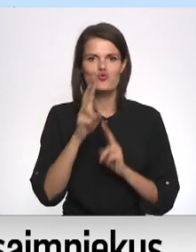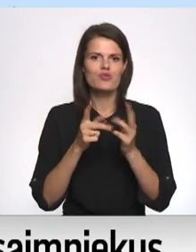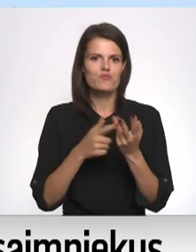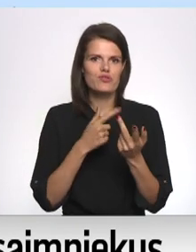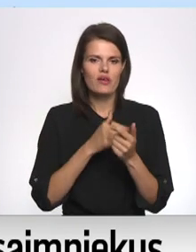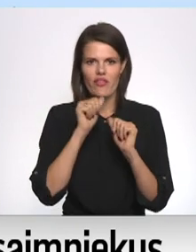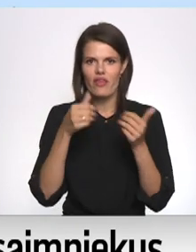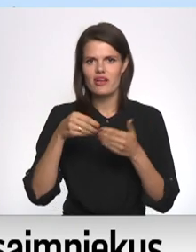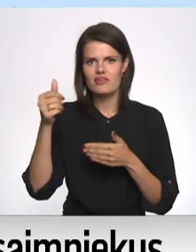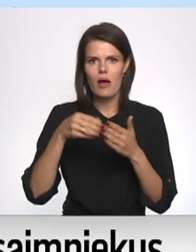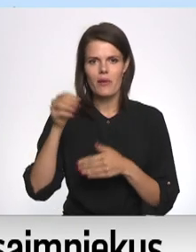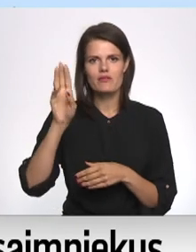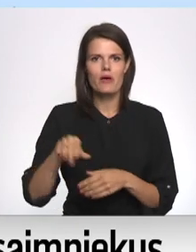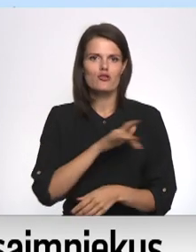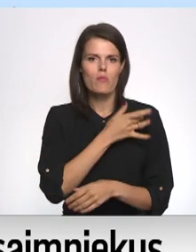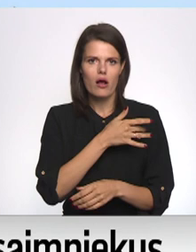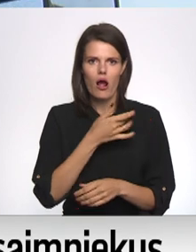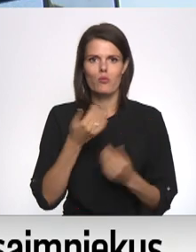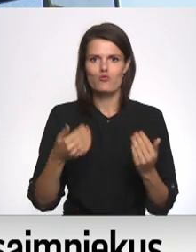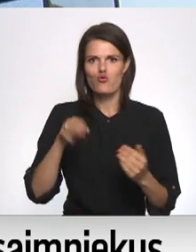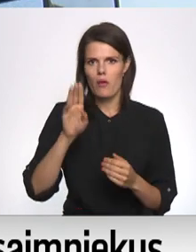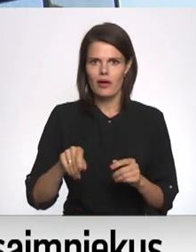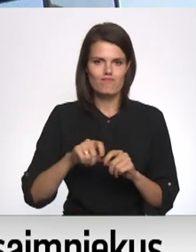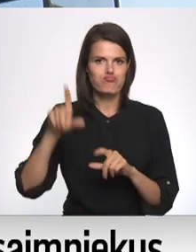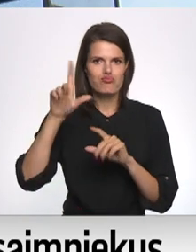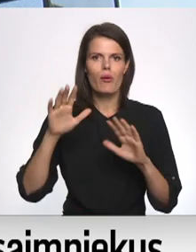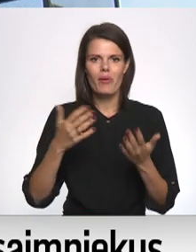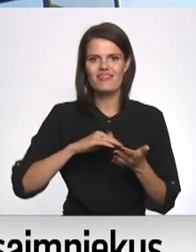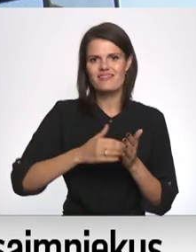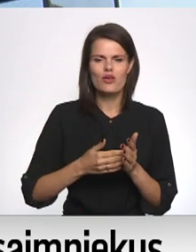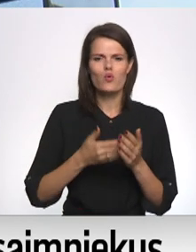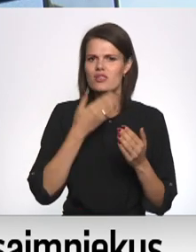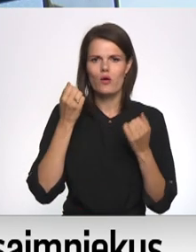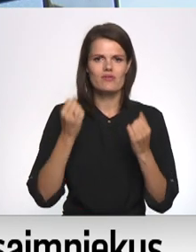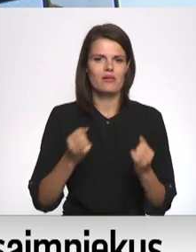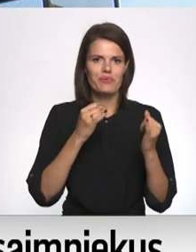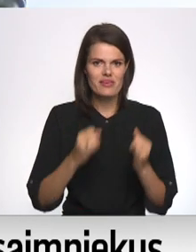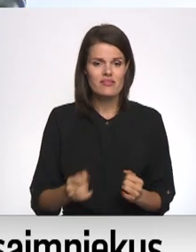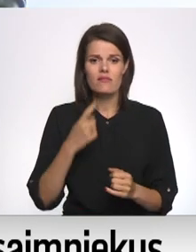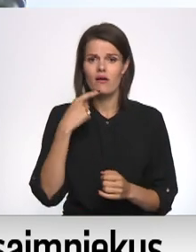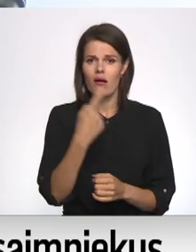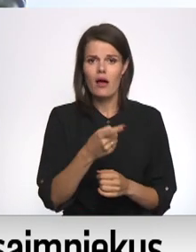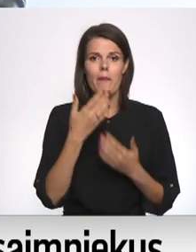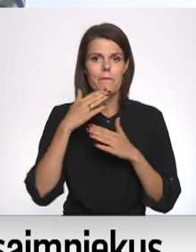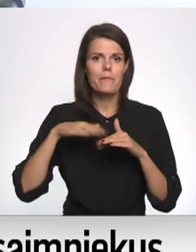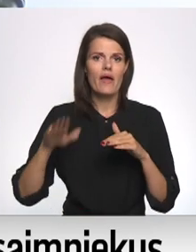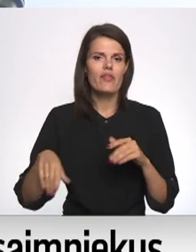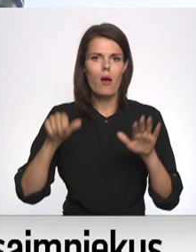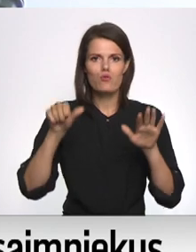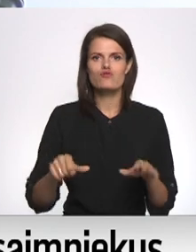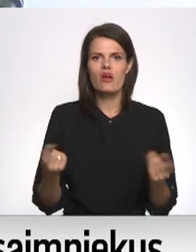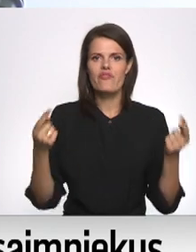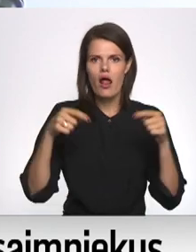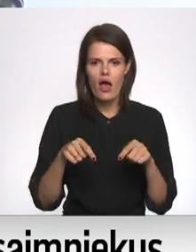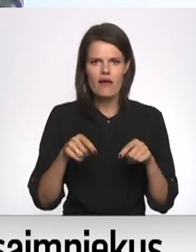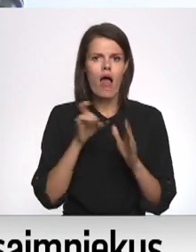nespēju apmaksāt rēķinu šajā laikā ir pieaudzis, taču pagaidām situāciju par kritisku neuzskata un skaidro, ka pēdējā pusgada laikā